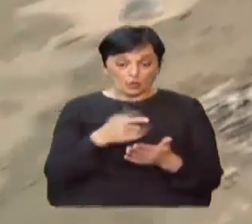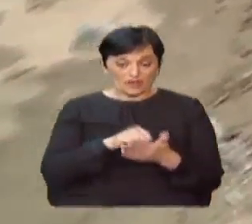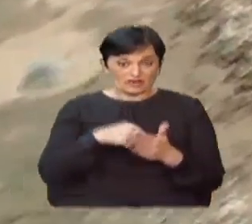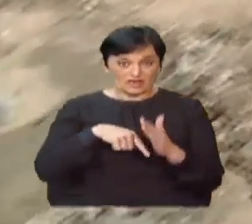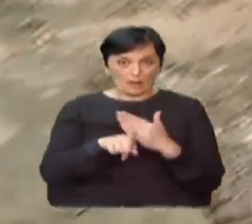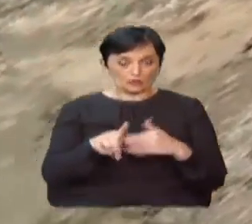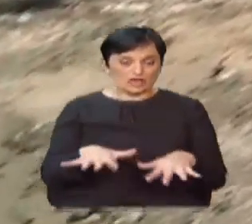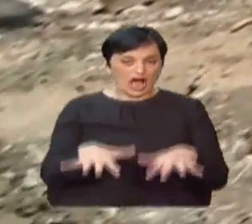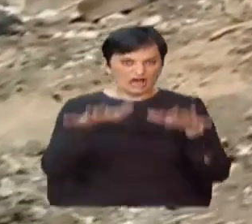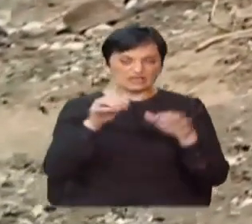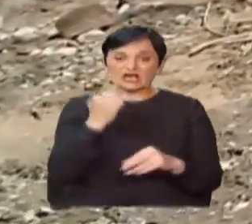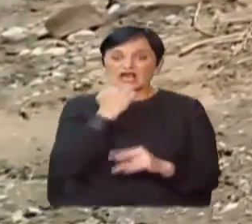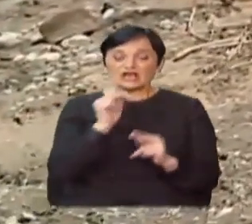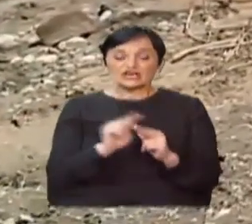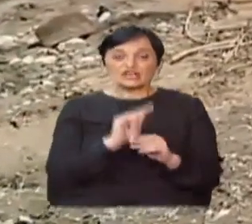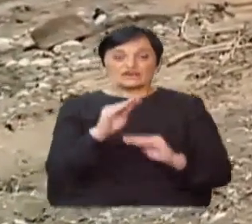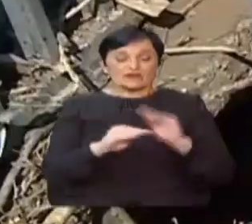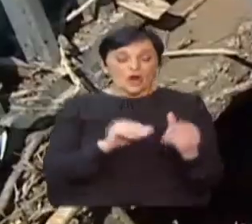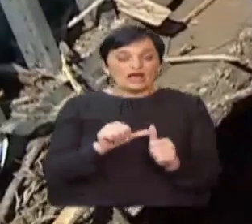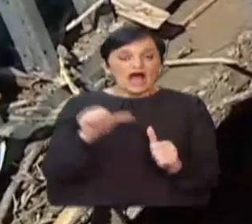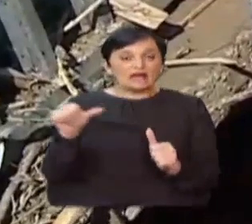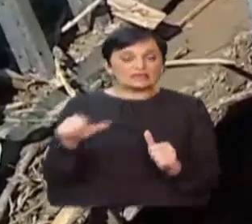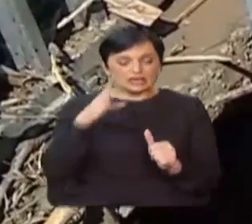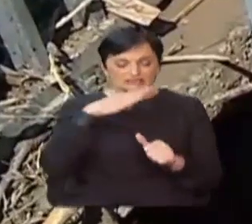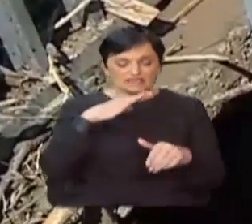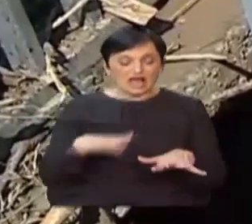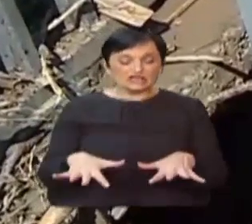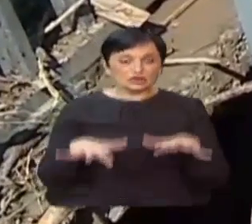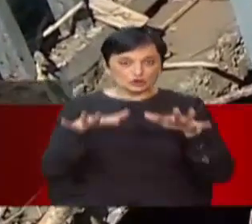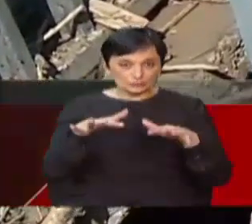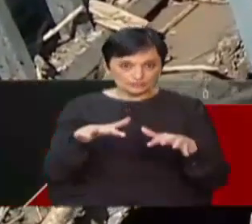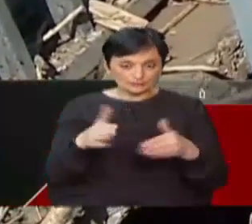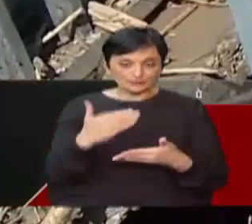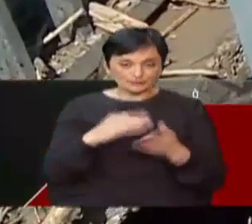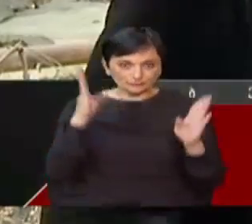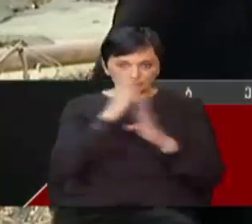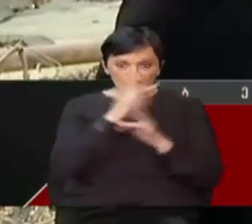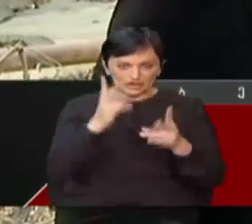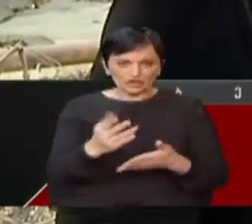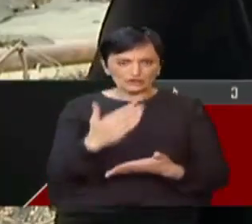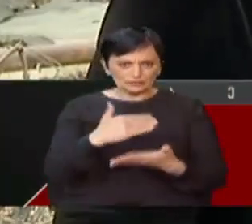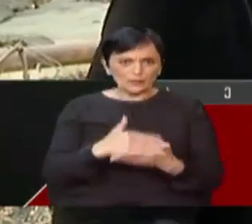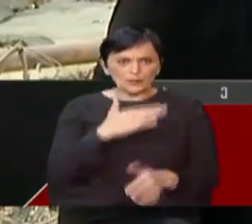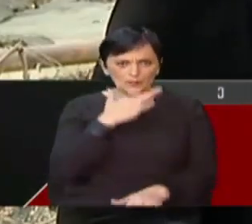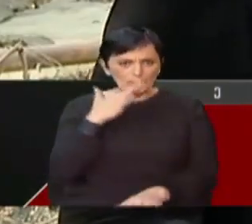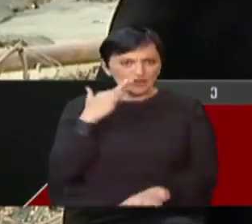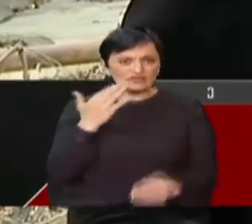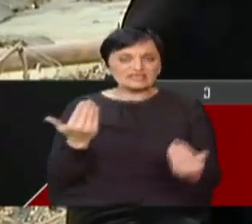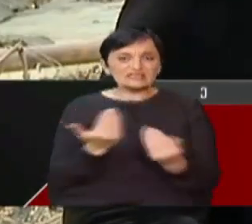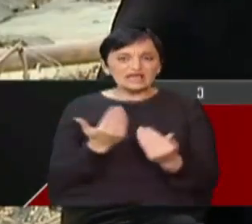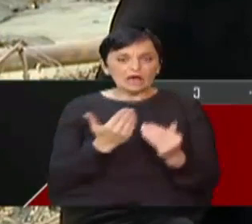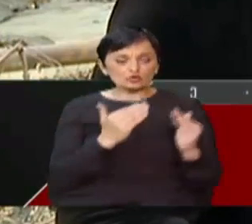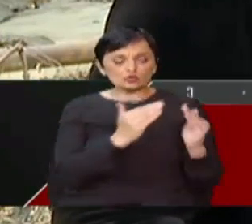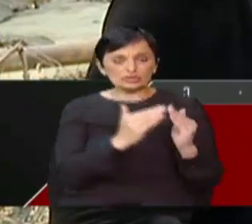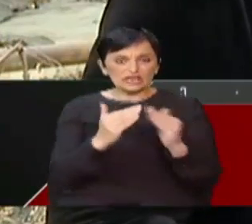ადიდება. ინფრასტრუქტურის გარდა, წყალდიდობის შედეგად, სტიქიის შედეგად საკმაოდ ბევრი საცხოვრებელი